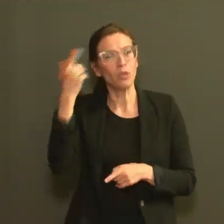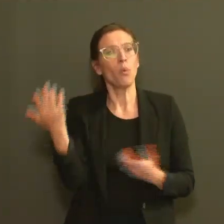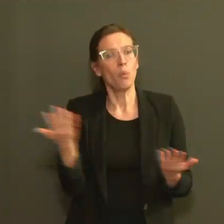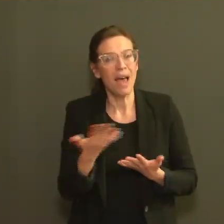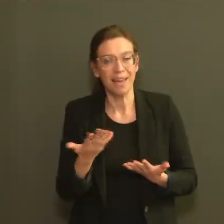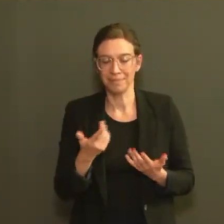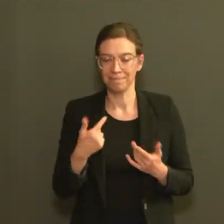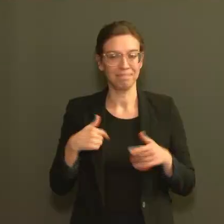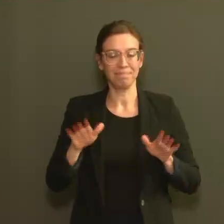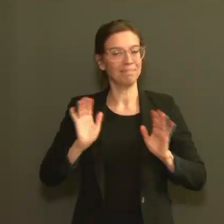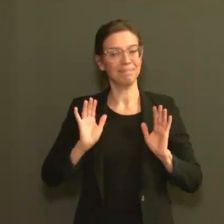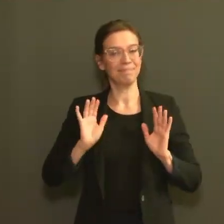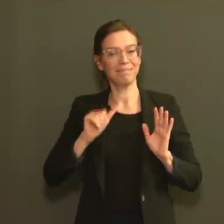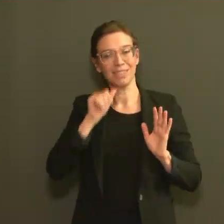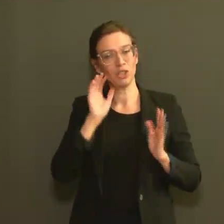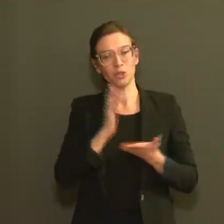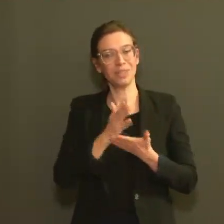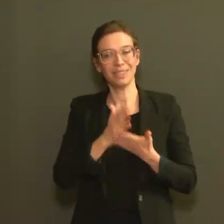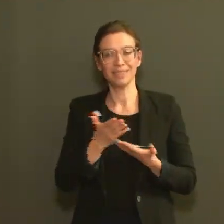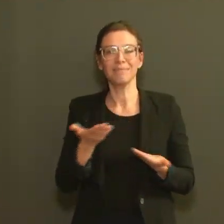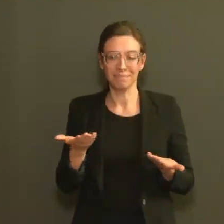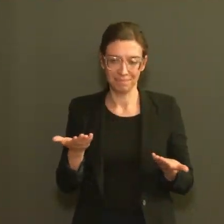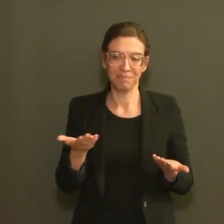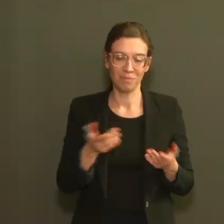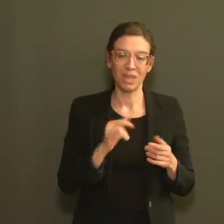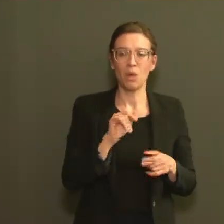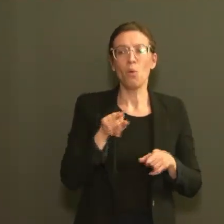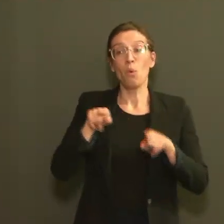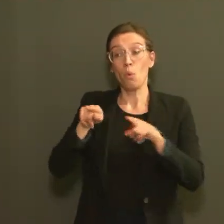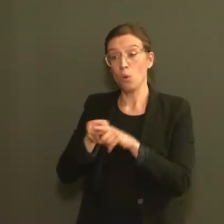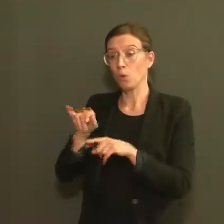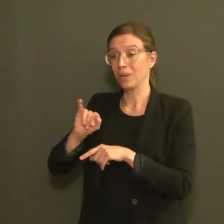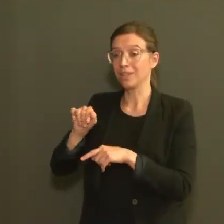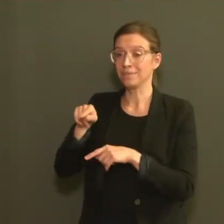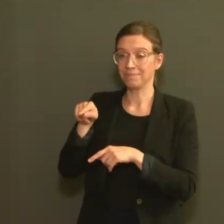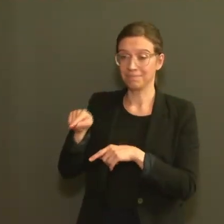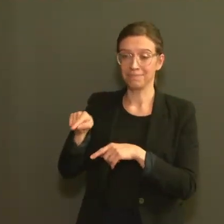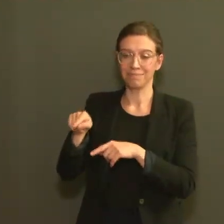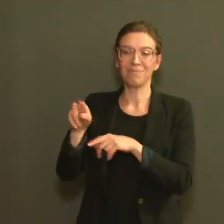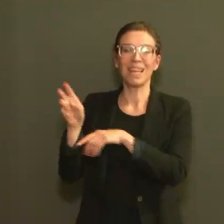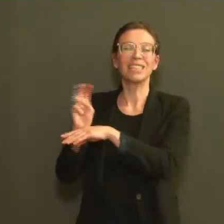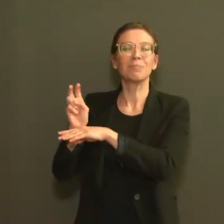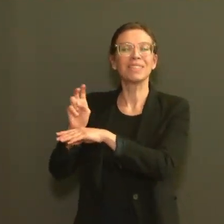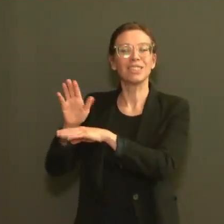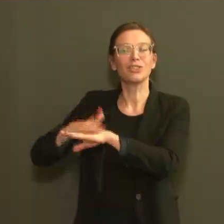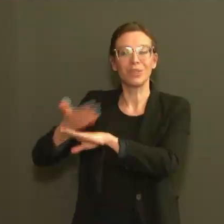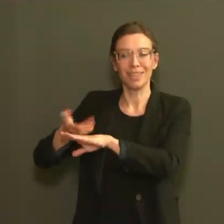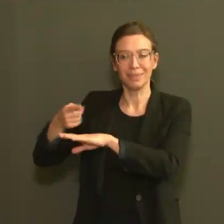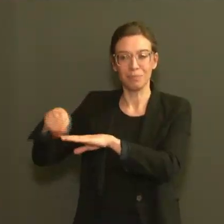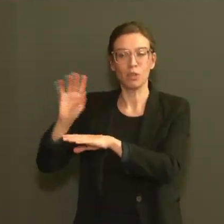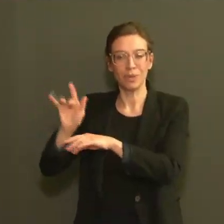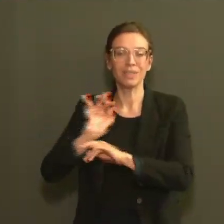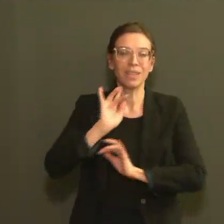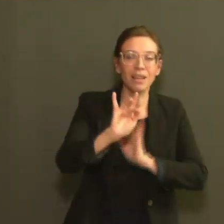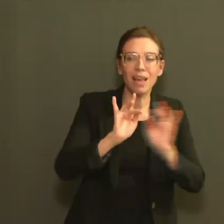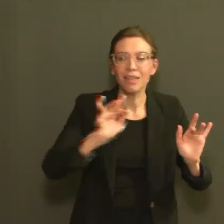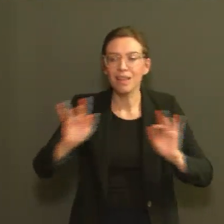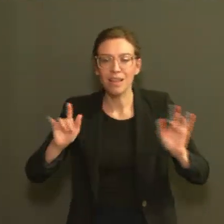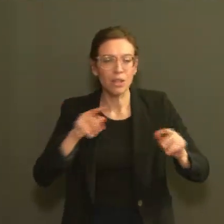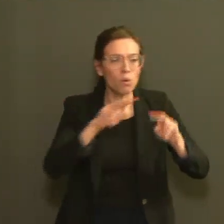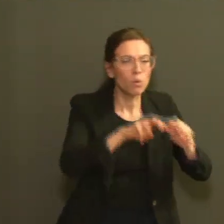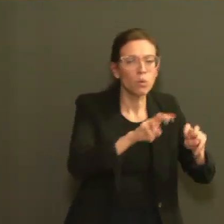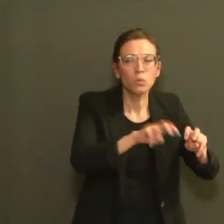dat de gezondheidsinspecteurs van de gemeenschappen ook onderzoek doen naar uitbraken, naar grotere